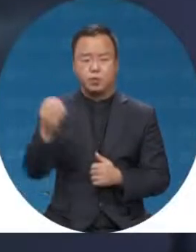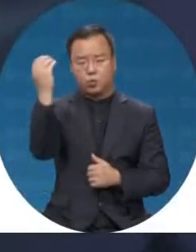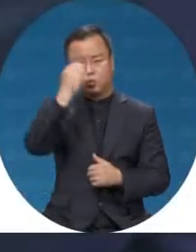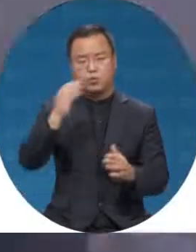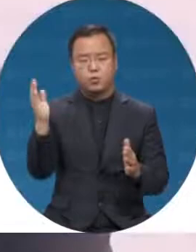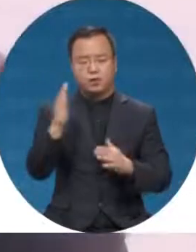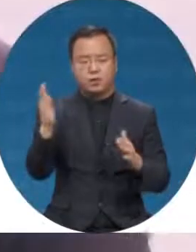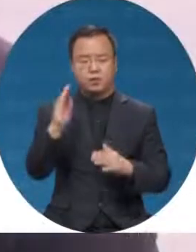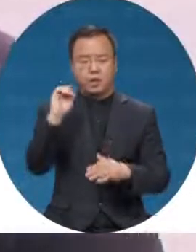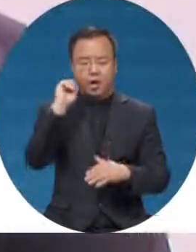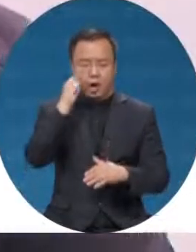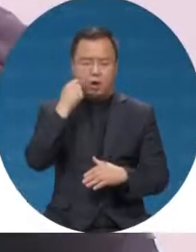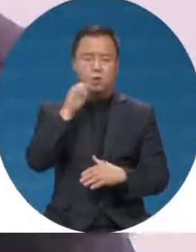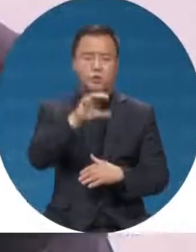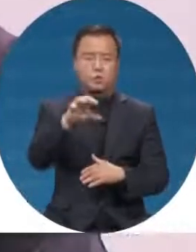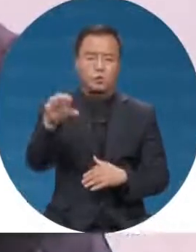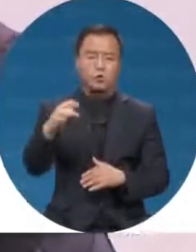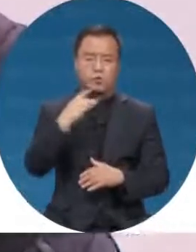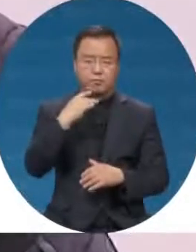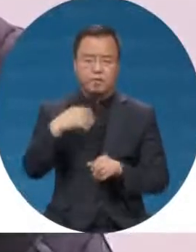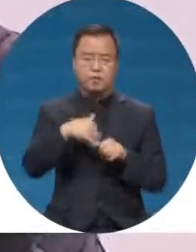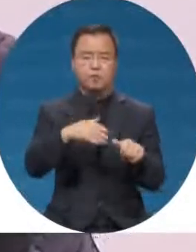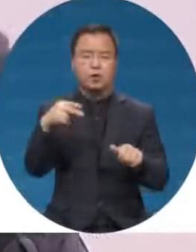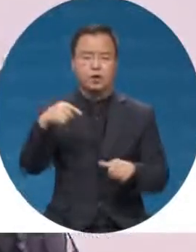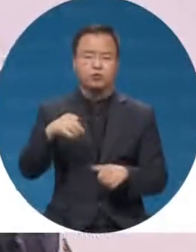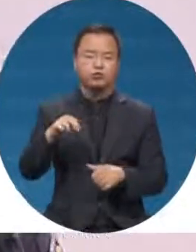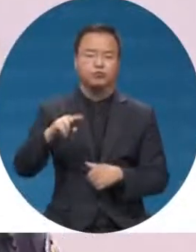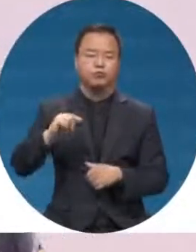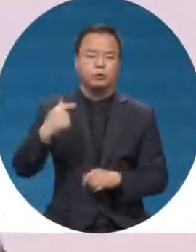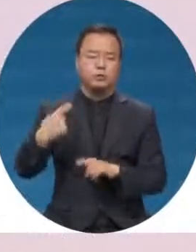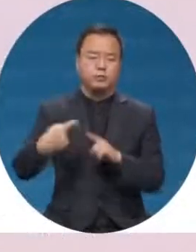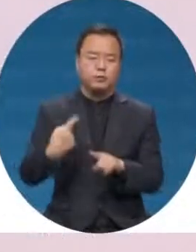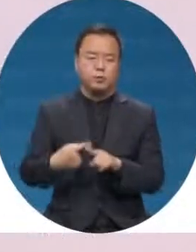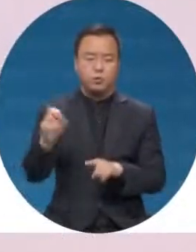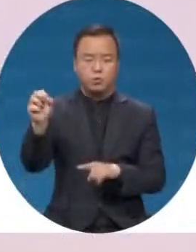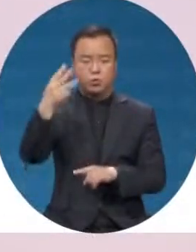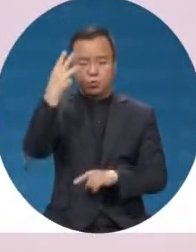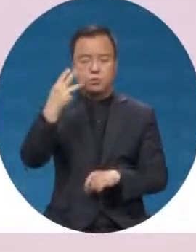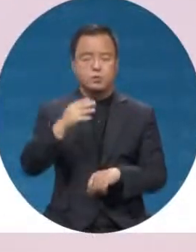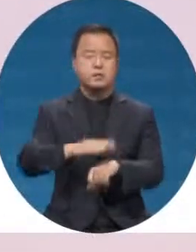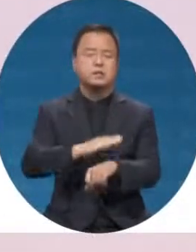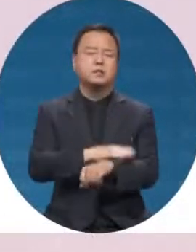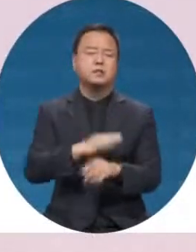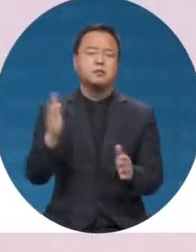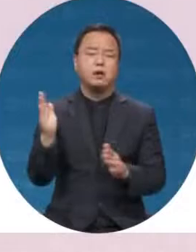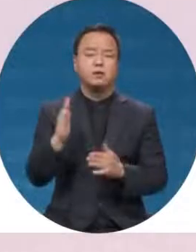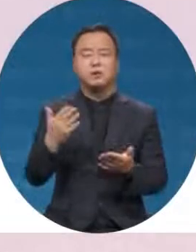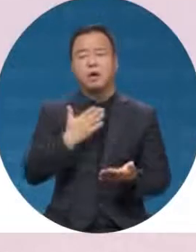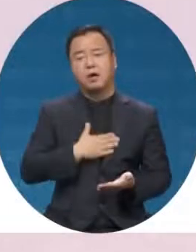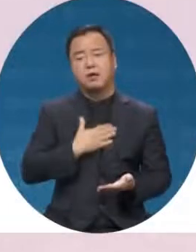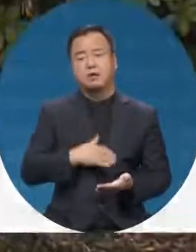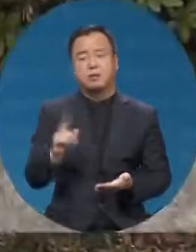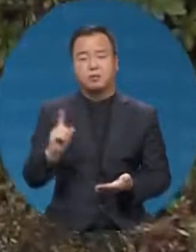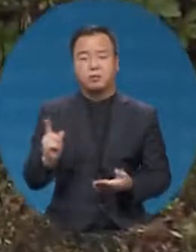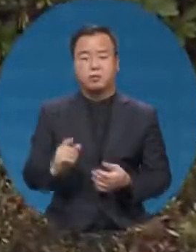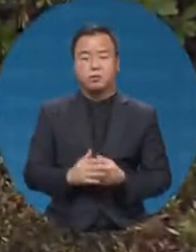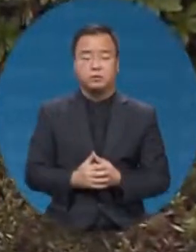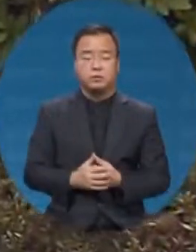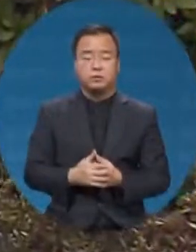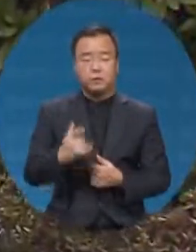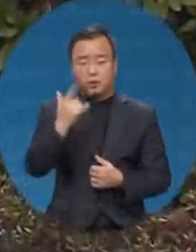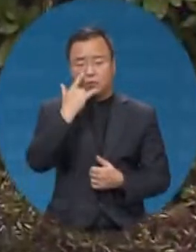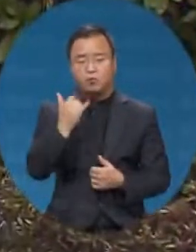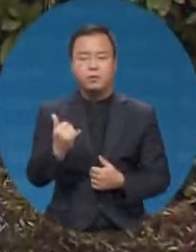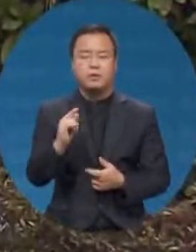어려운 대로만 시키더라고. 수연이도 마찬가지고. 고등학교 3학년 그 실습장을 그게 뭘 알아서.